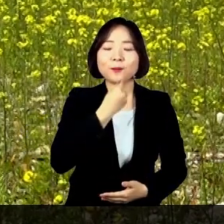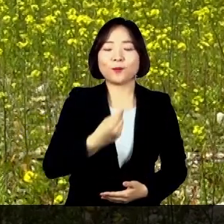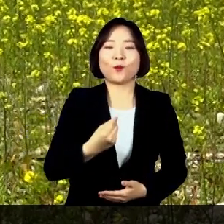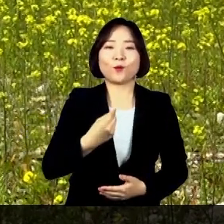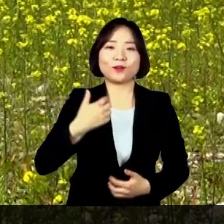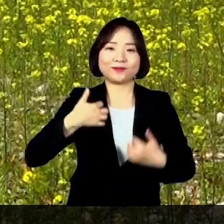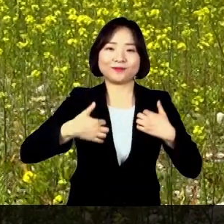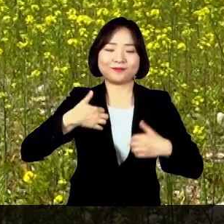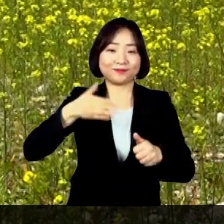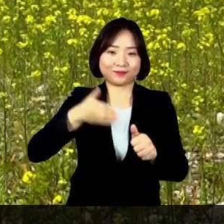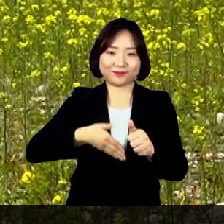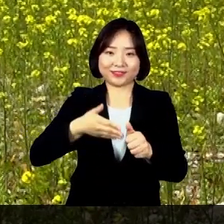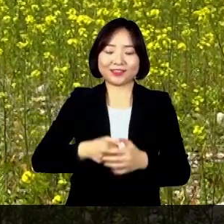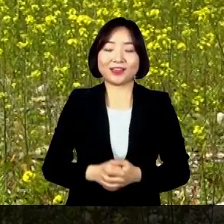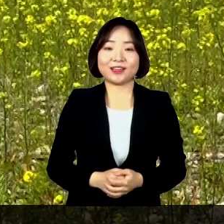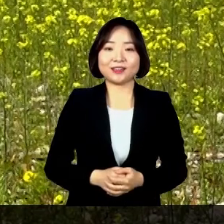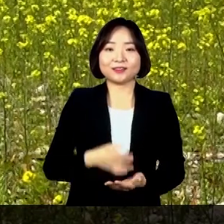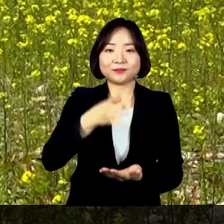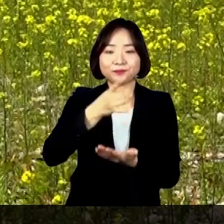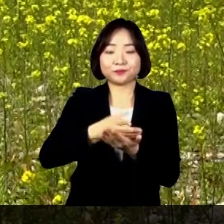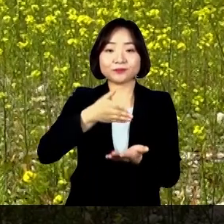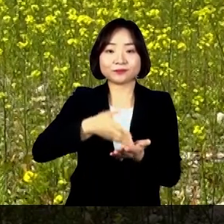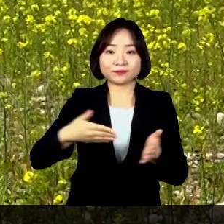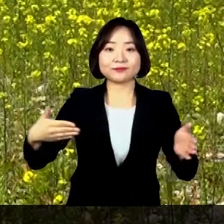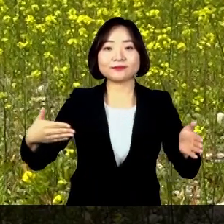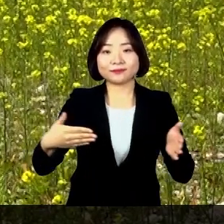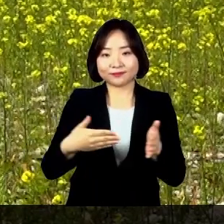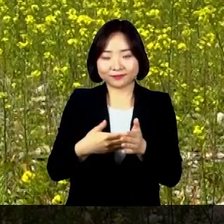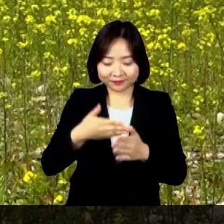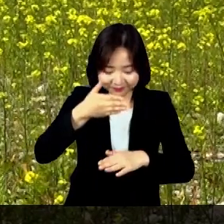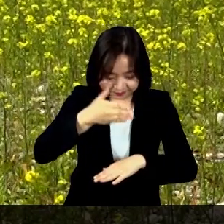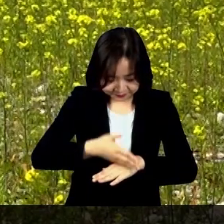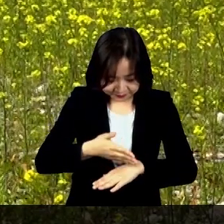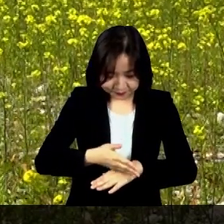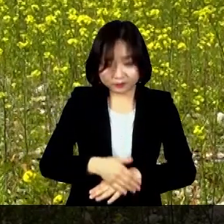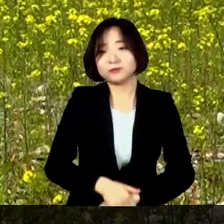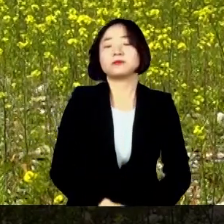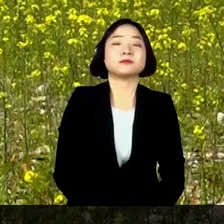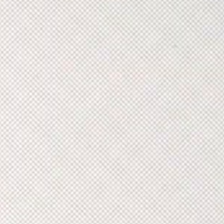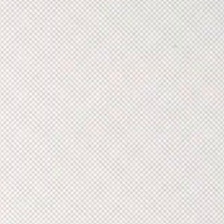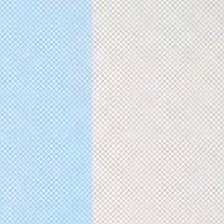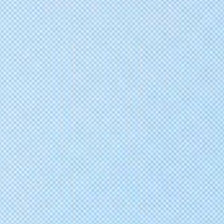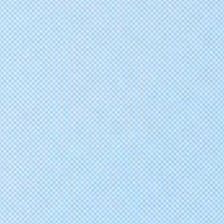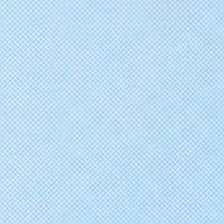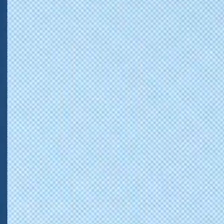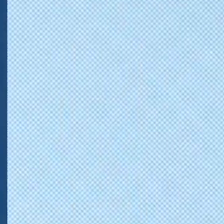수 있는 한 주 되시길 바랍니다. 이상으로 천안뉴스를 마치겠습니다. 고맙습니다.